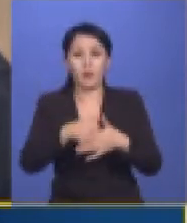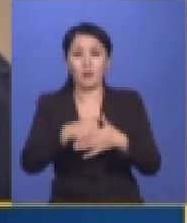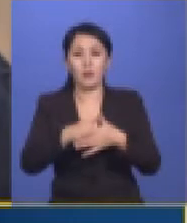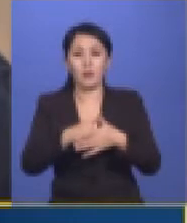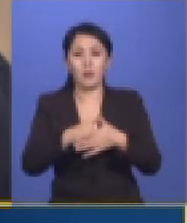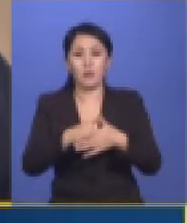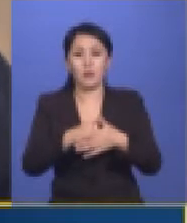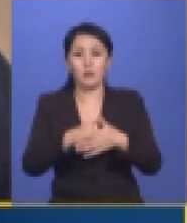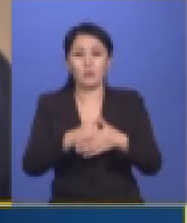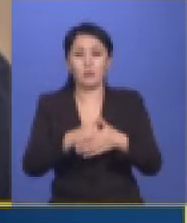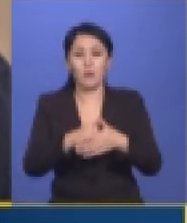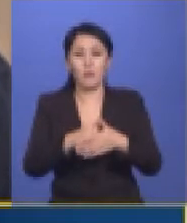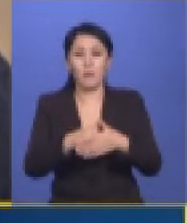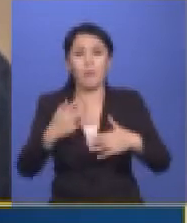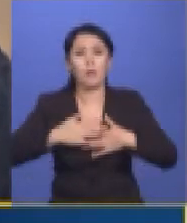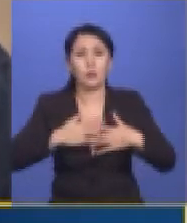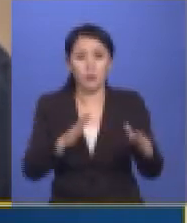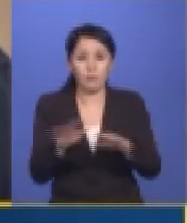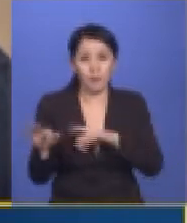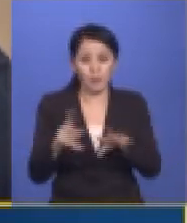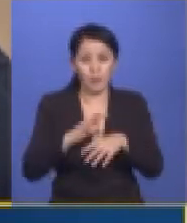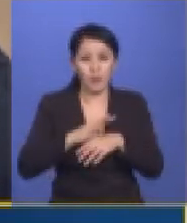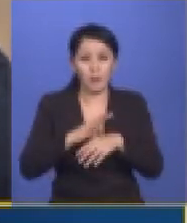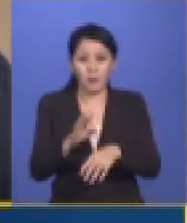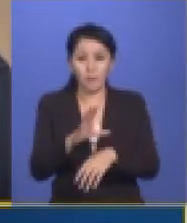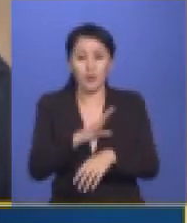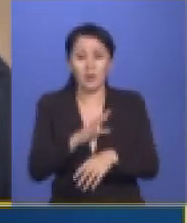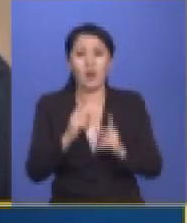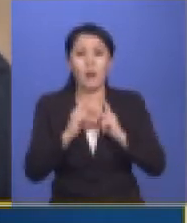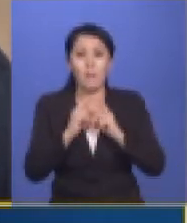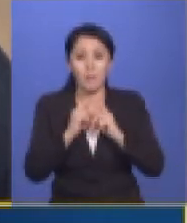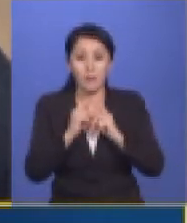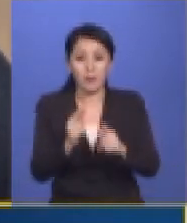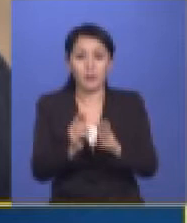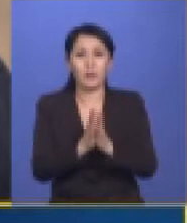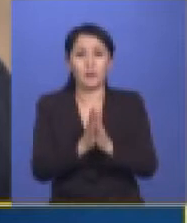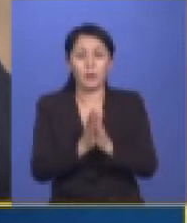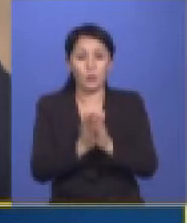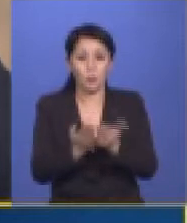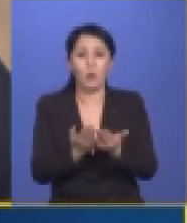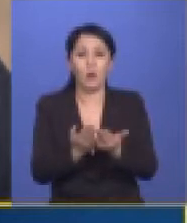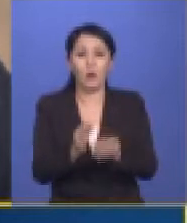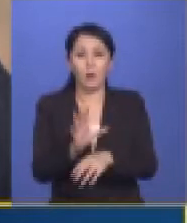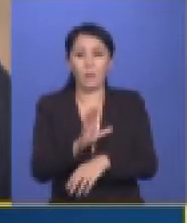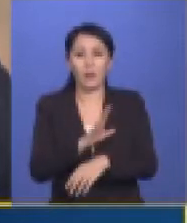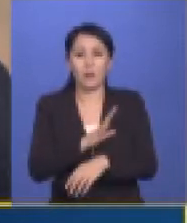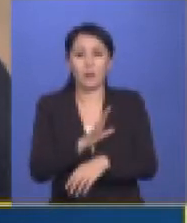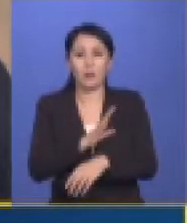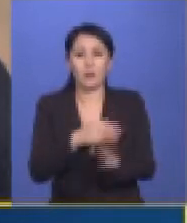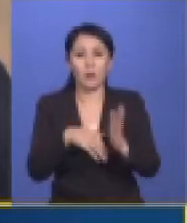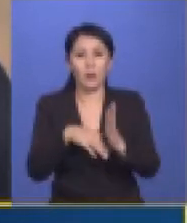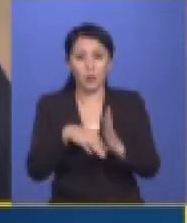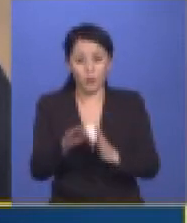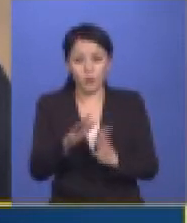жерде үлкен номинация өтті, бізді марапаттады, сол немен кітабын берді, осы үздік